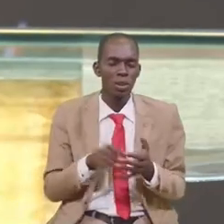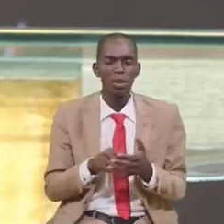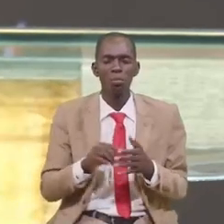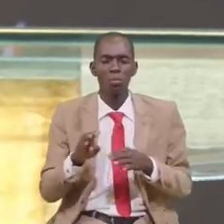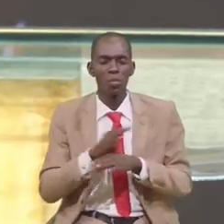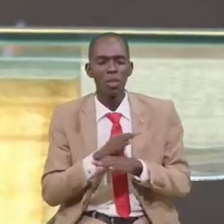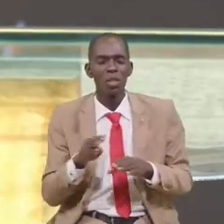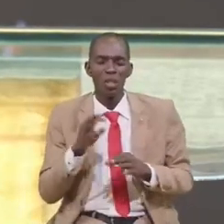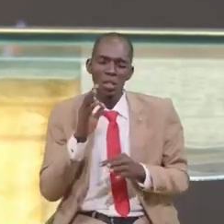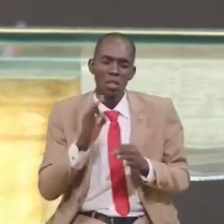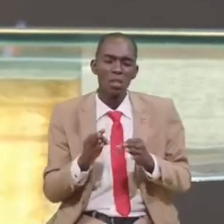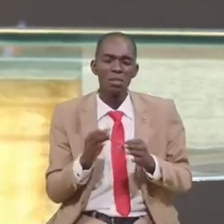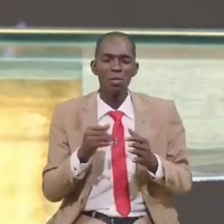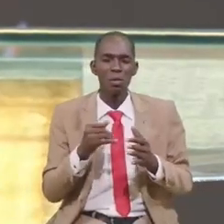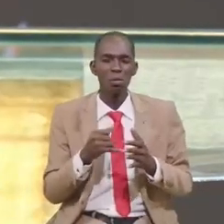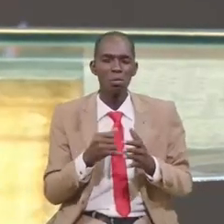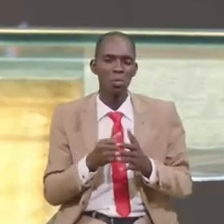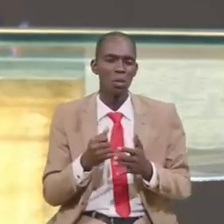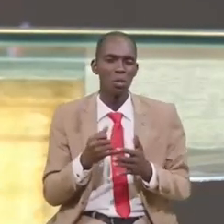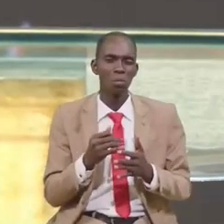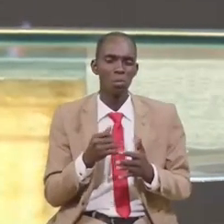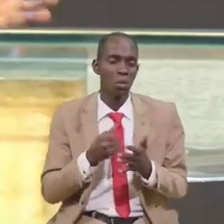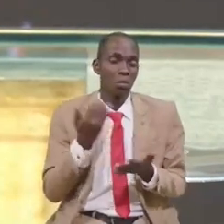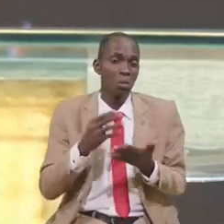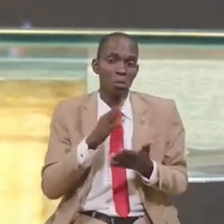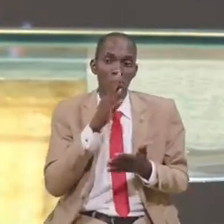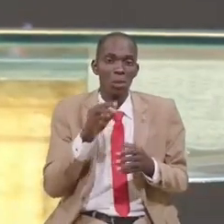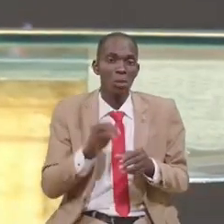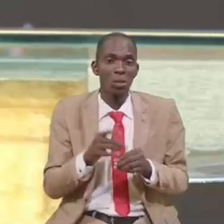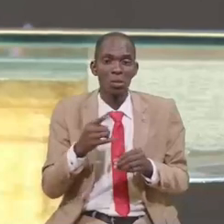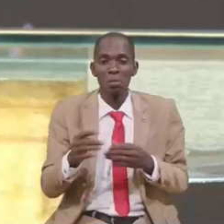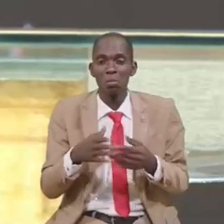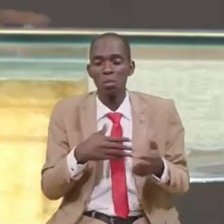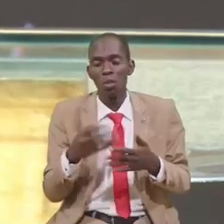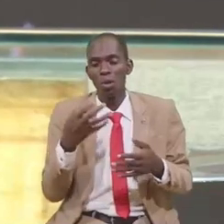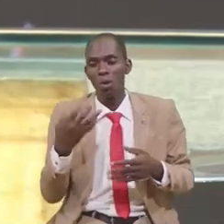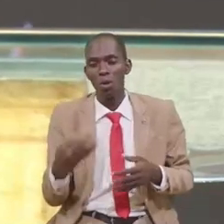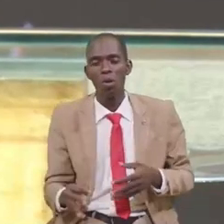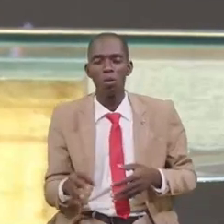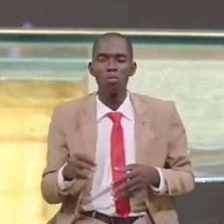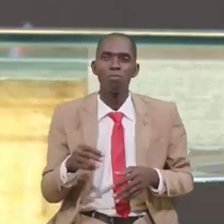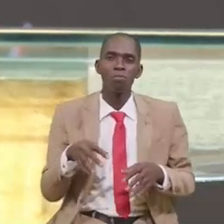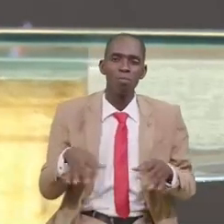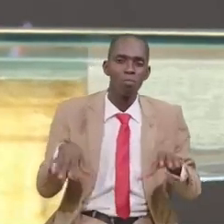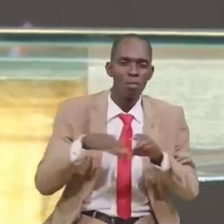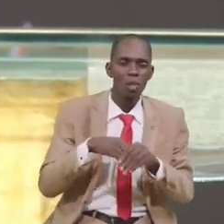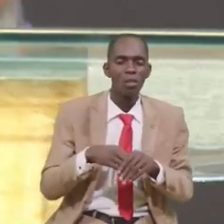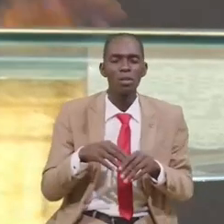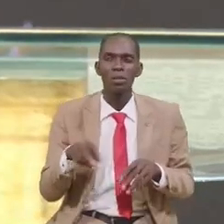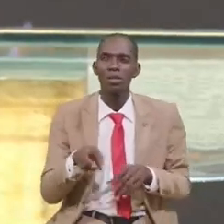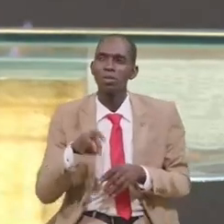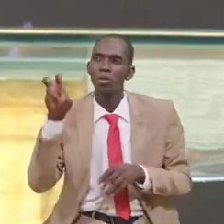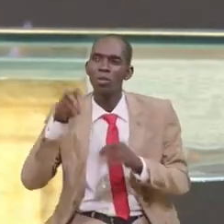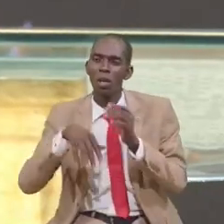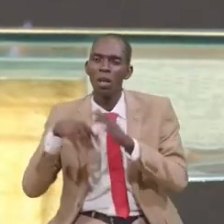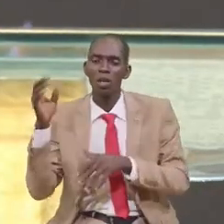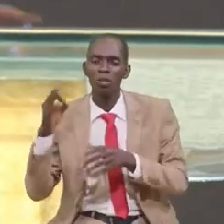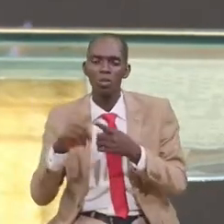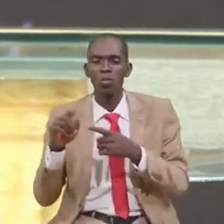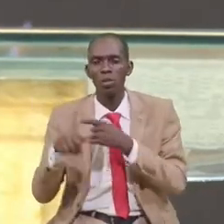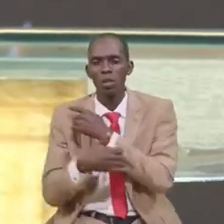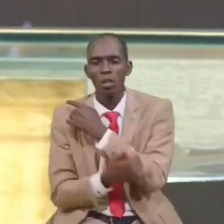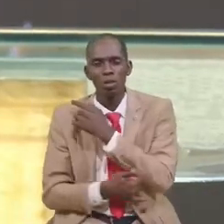affaires, peut-être dans le domaine de mariage, peut-être dois-je voyager ou rester dans le pays, ou dois-je rester dans notre village,